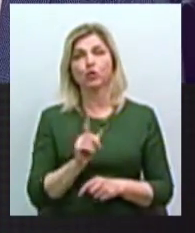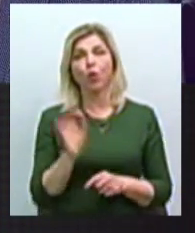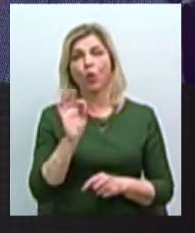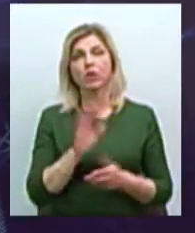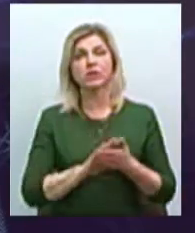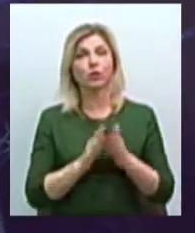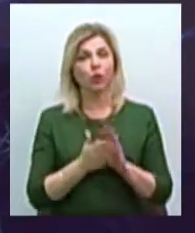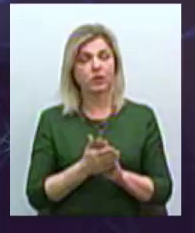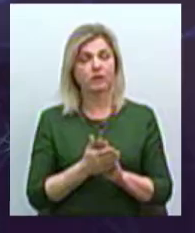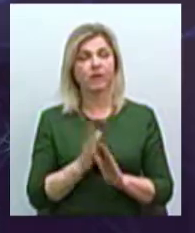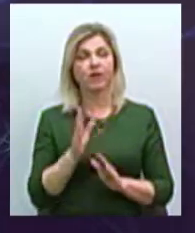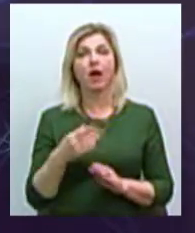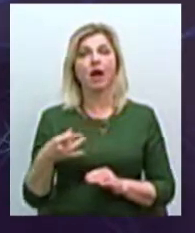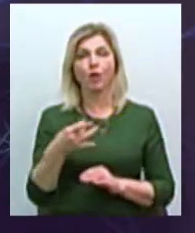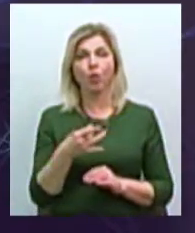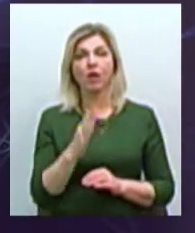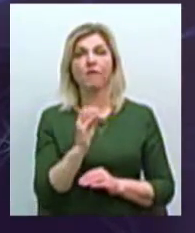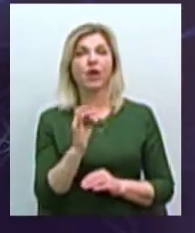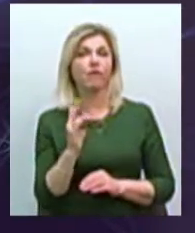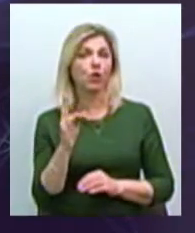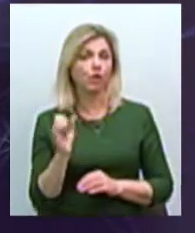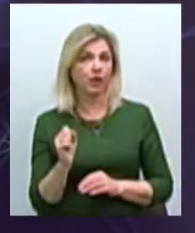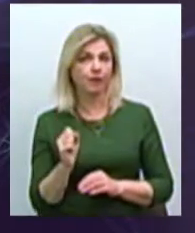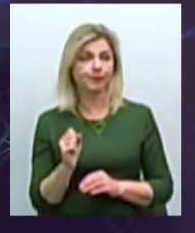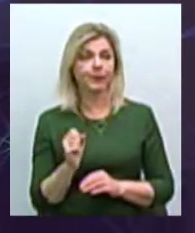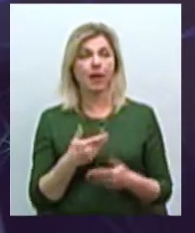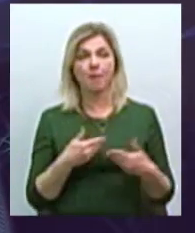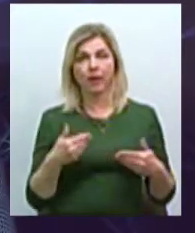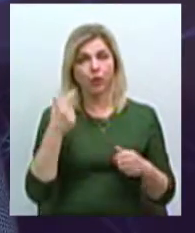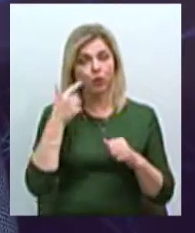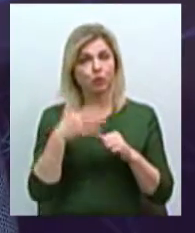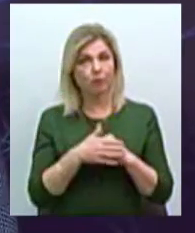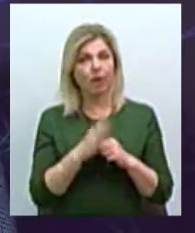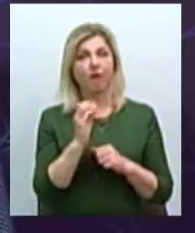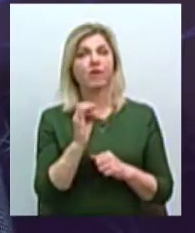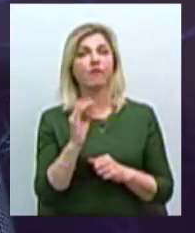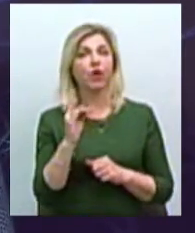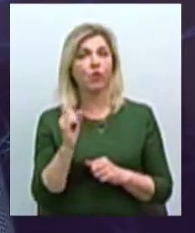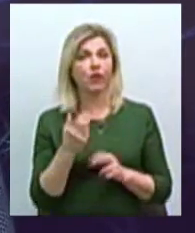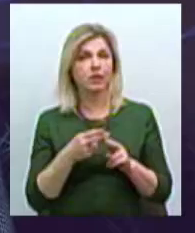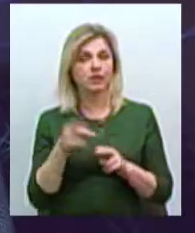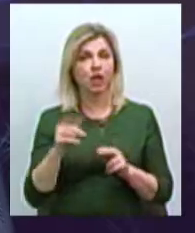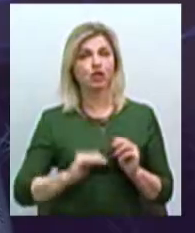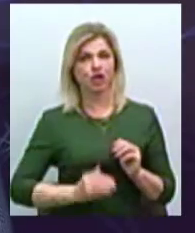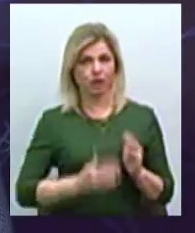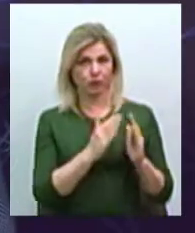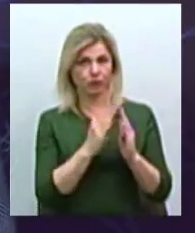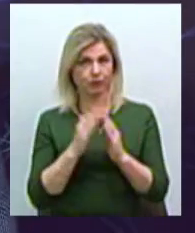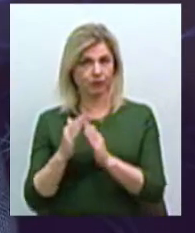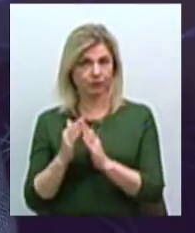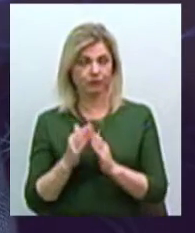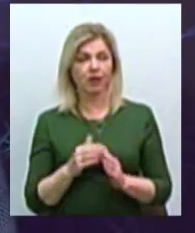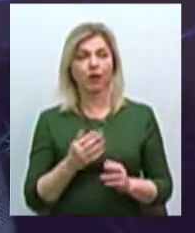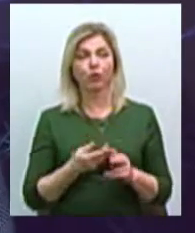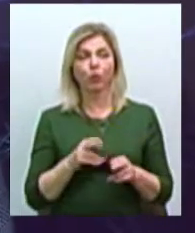ситуації у мікрорайоні Варварівці, то, як ми розуміємо, Варварівка здебільшого – це приватний сектор. Тому